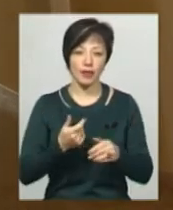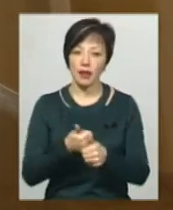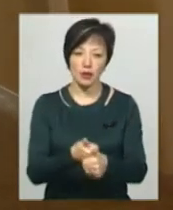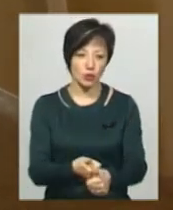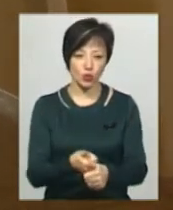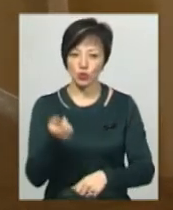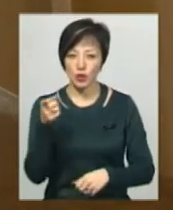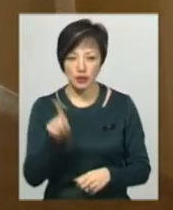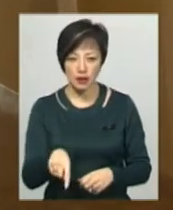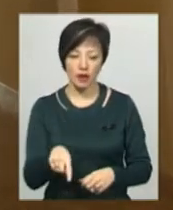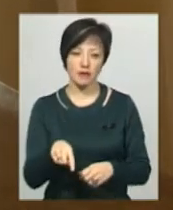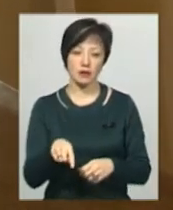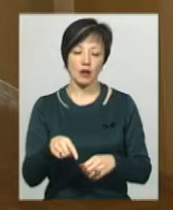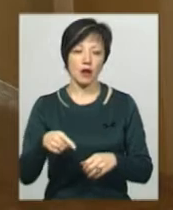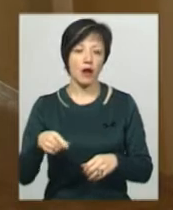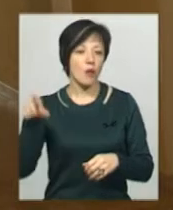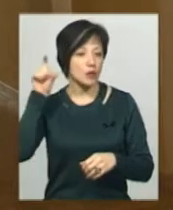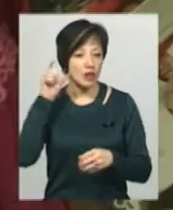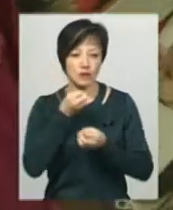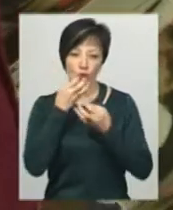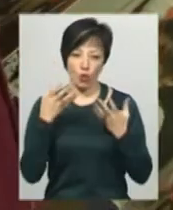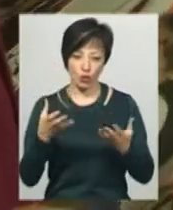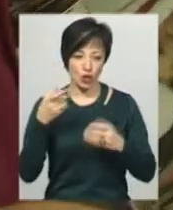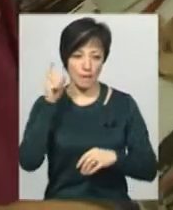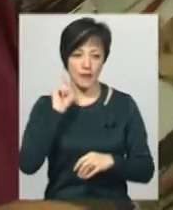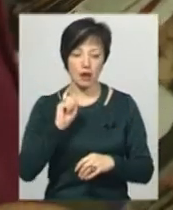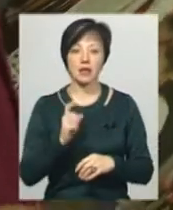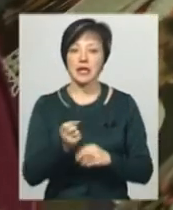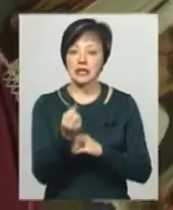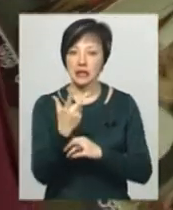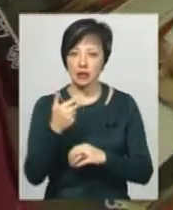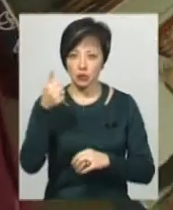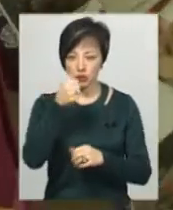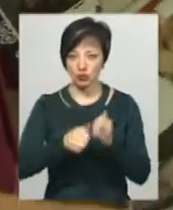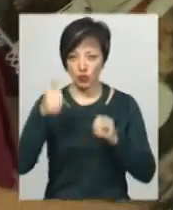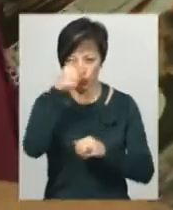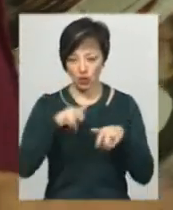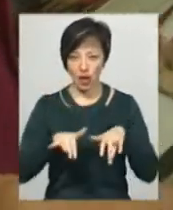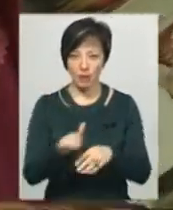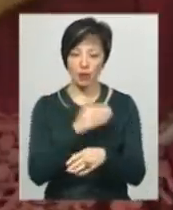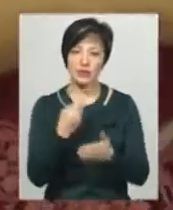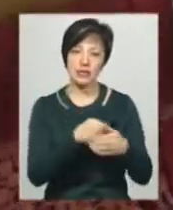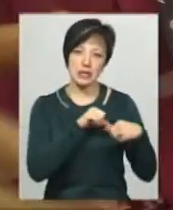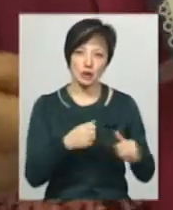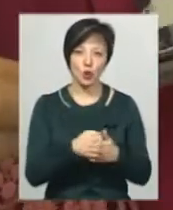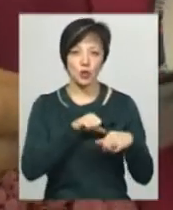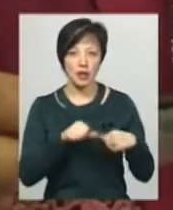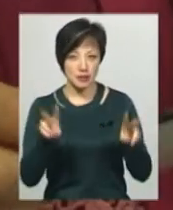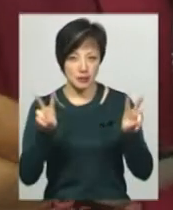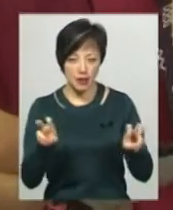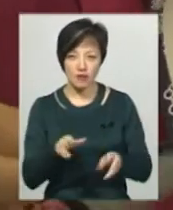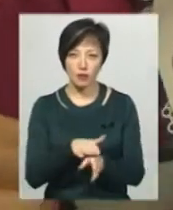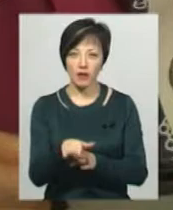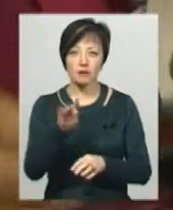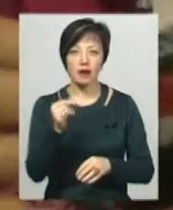надолужити, навіть поставивши хороший слуховий апарат. 13-та щорічна акція Всеукраїнського благодійного фонду «Серце до серця» у області